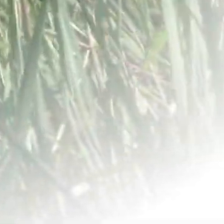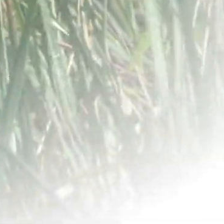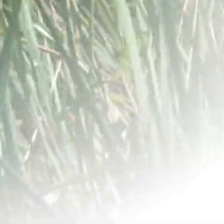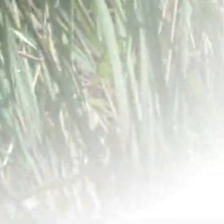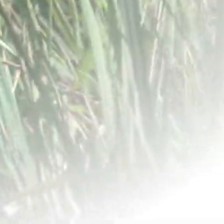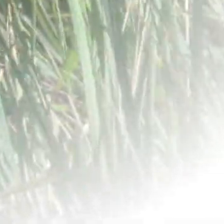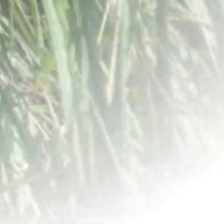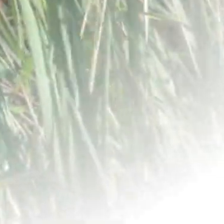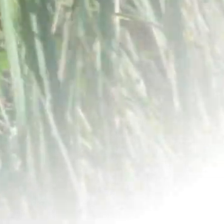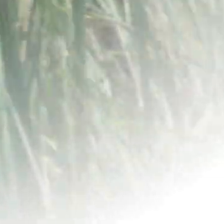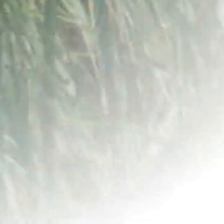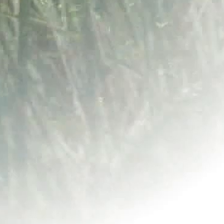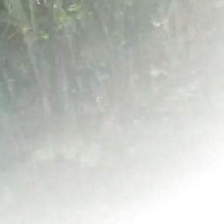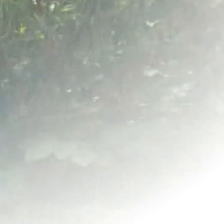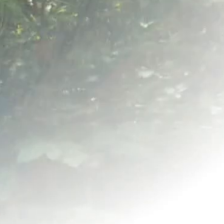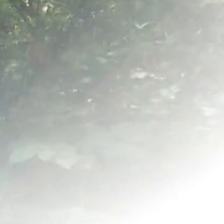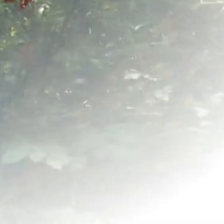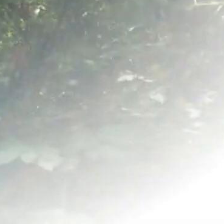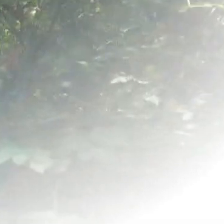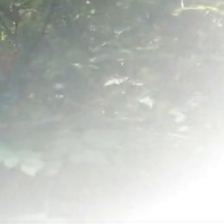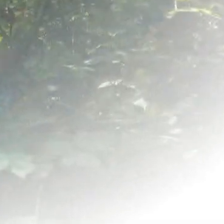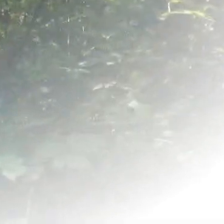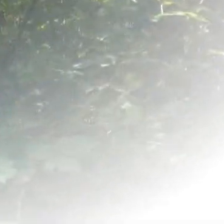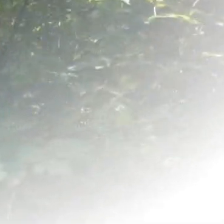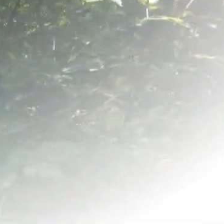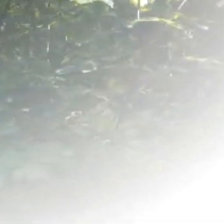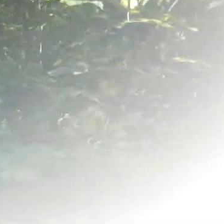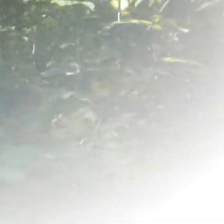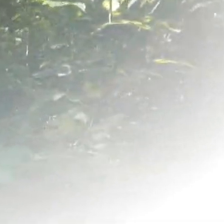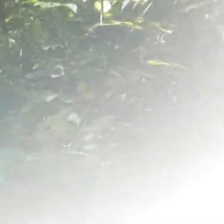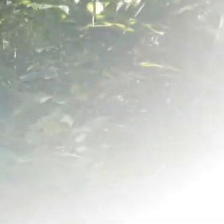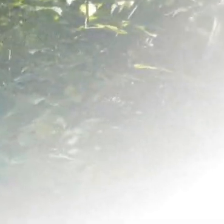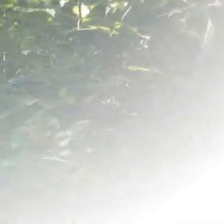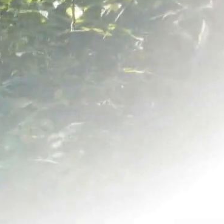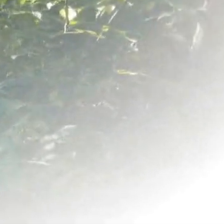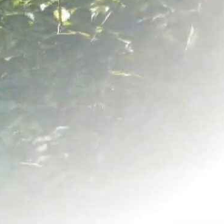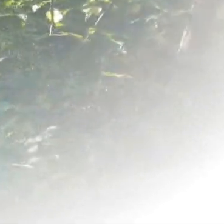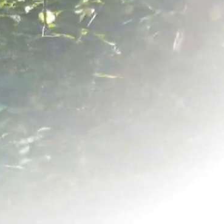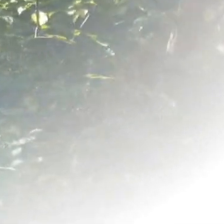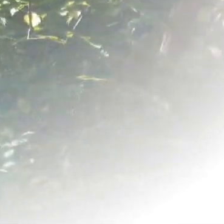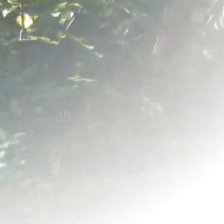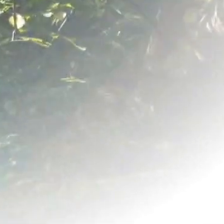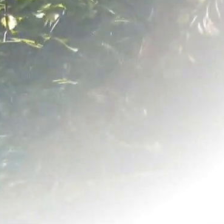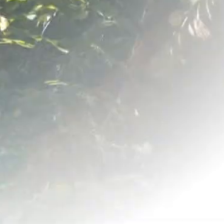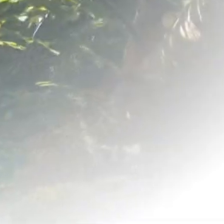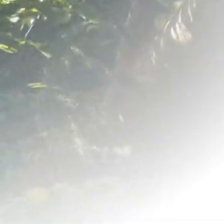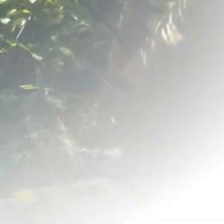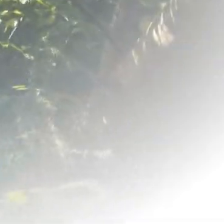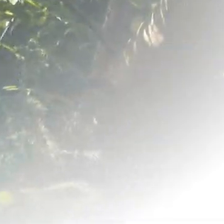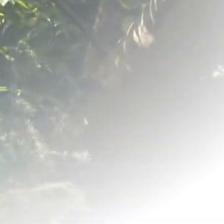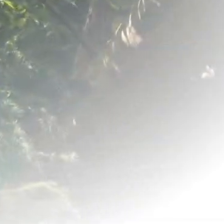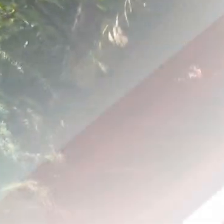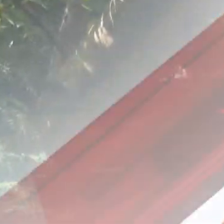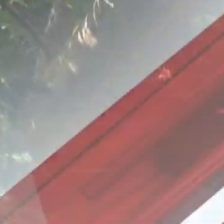прасвятленне і трэніроўку сілы духу. Таму ў цэлым пажадана застацца аднаму. Спрыяльны час для творчай, крапатлівай